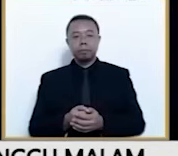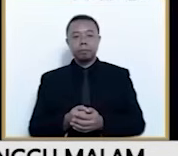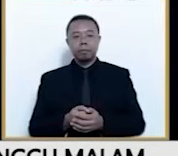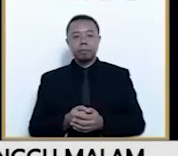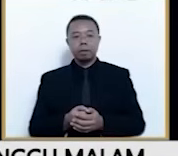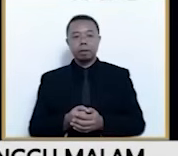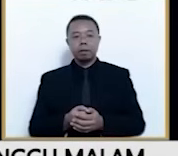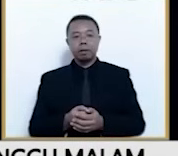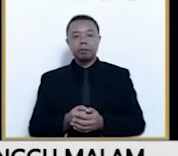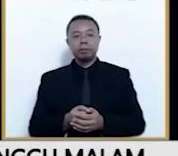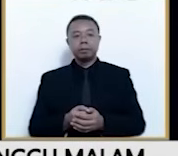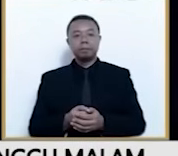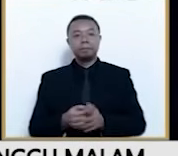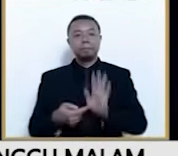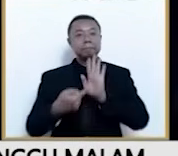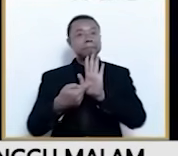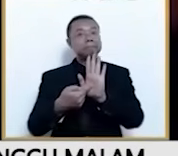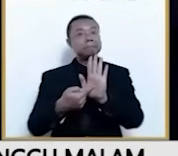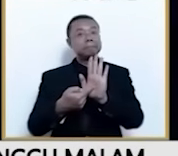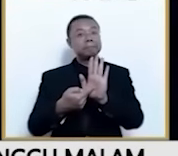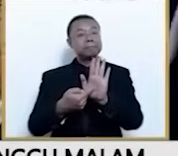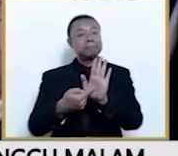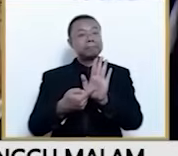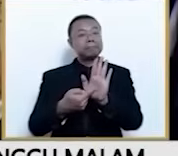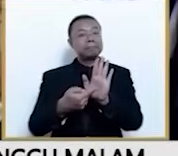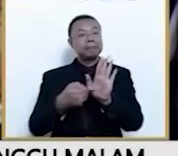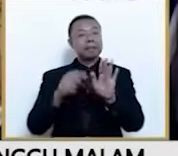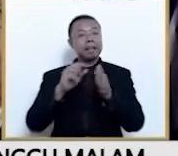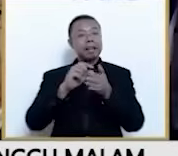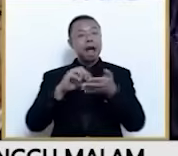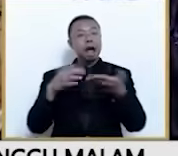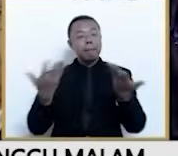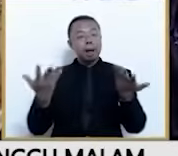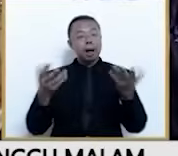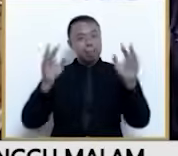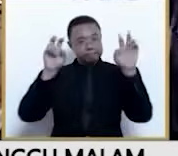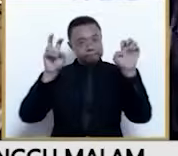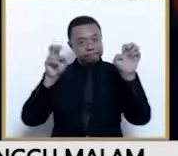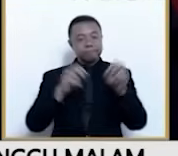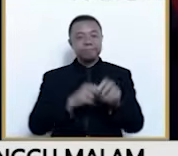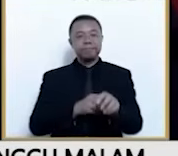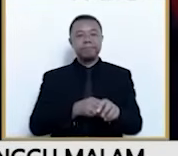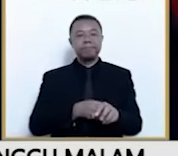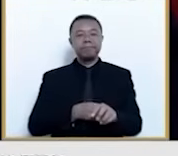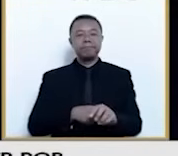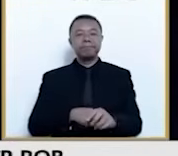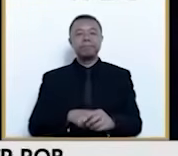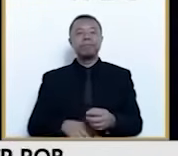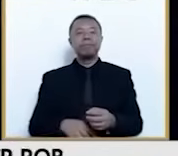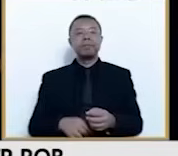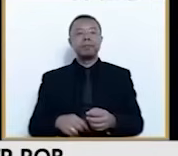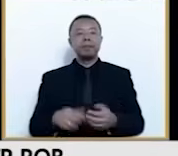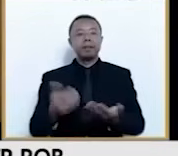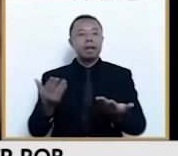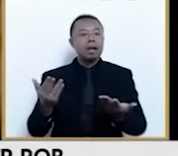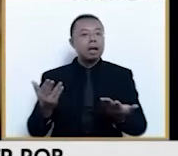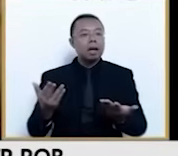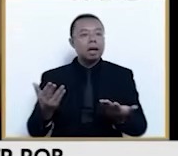Dan kembali kami mohon ditunjukkan kepada kamera, kemudian juga kepada hadirin, dan yang pasti juga kepada